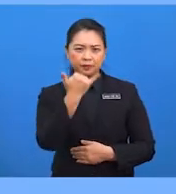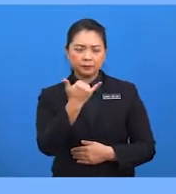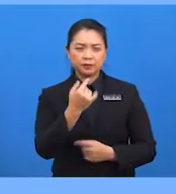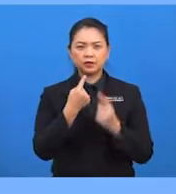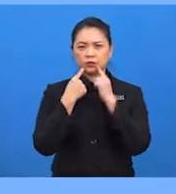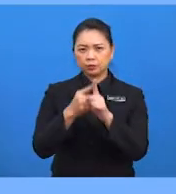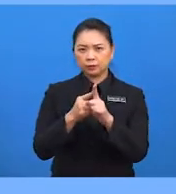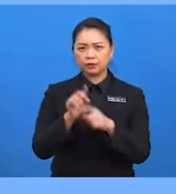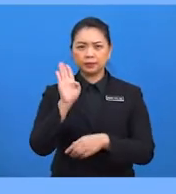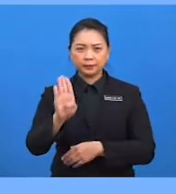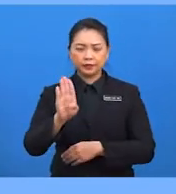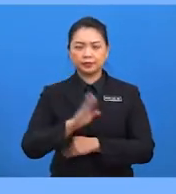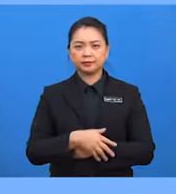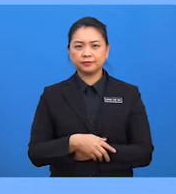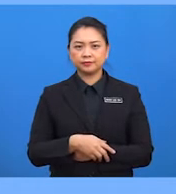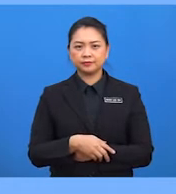Mengapa jawapannya B?